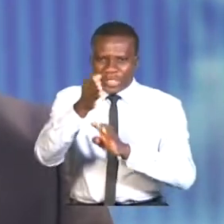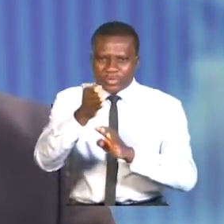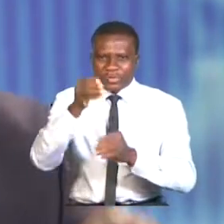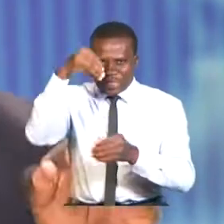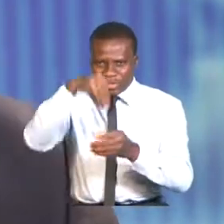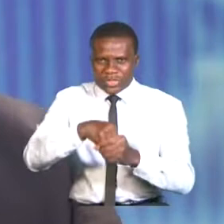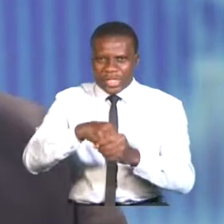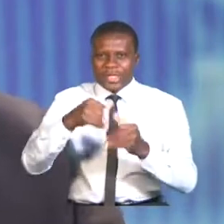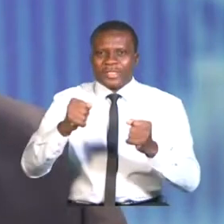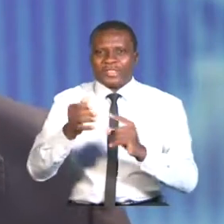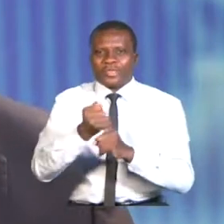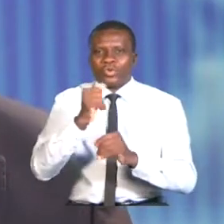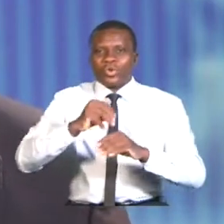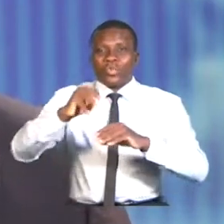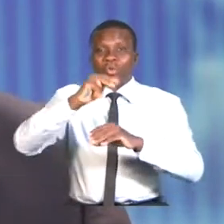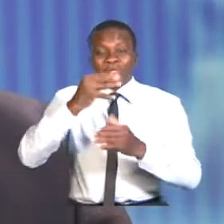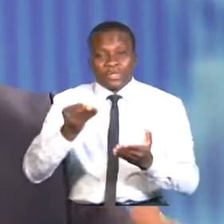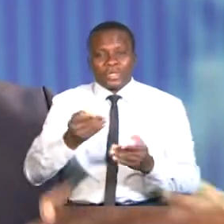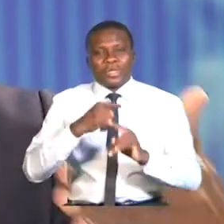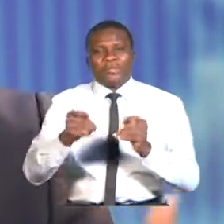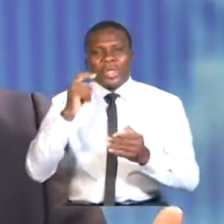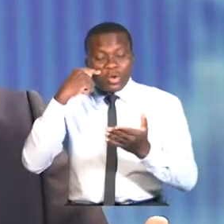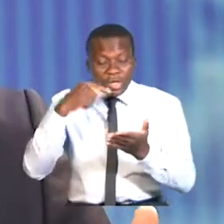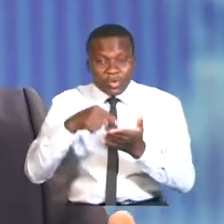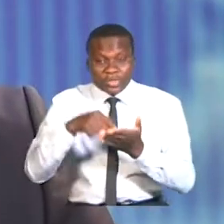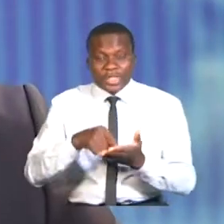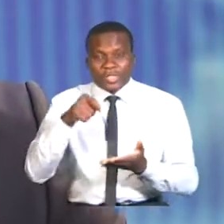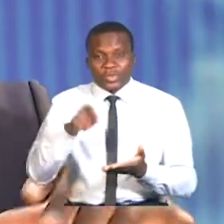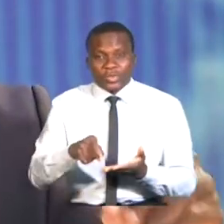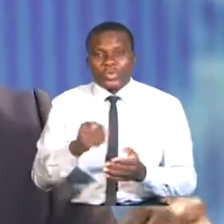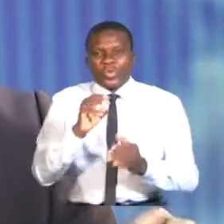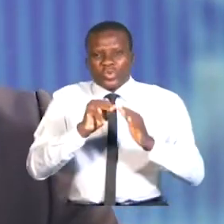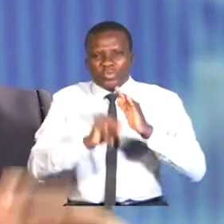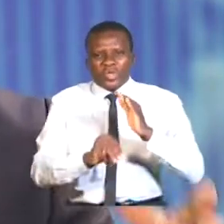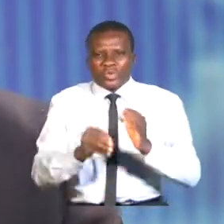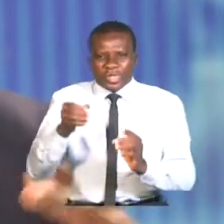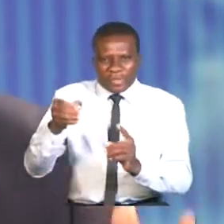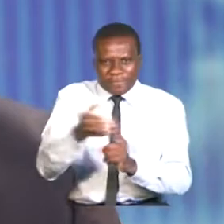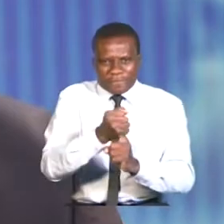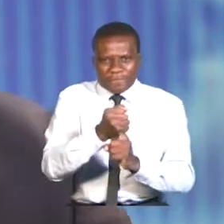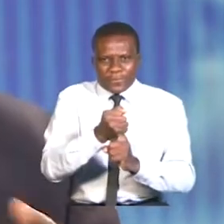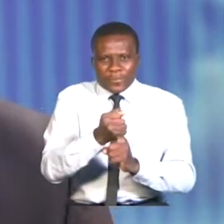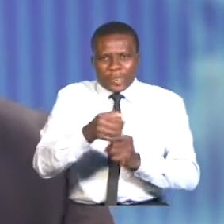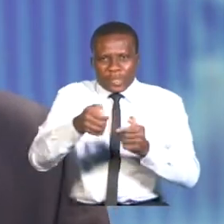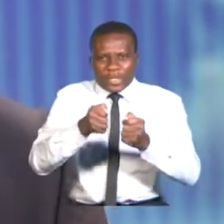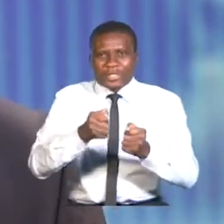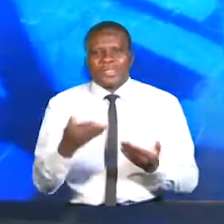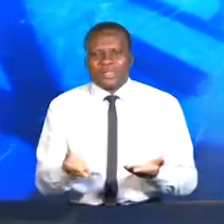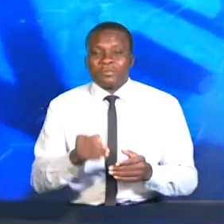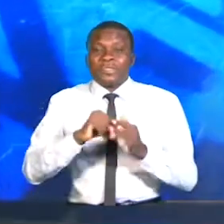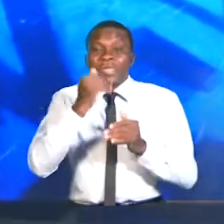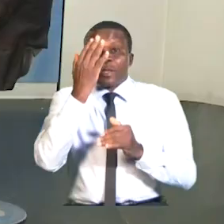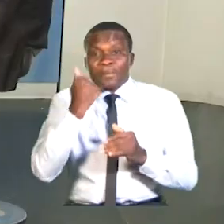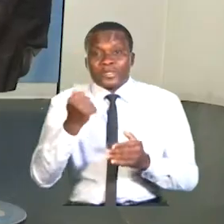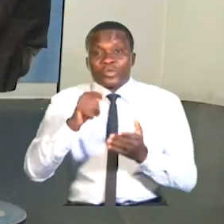son sein sans tenir compte de majorité mais on a constaté que une minorité s CAPA à un moment donné de la gestion de la chose communale